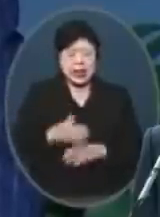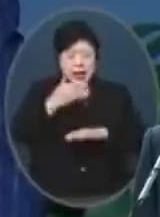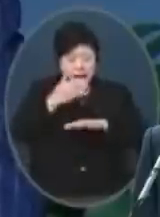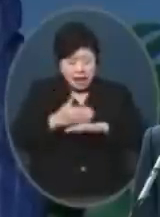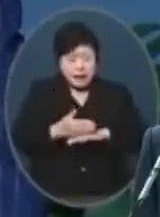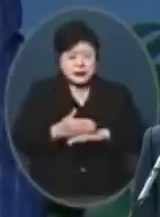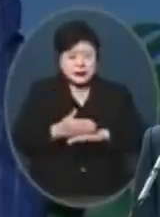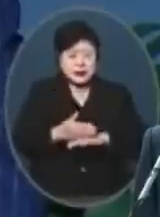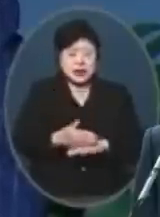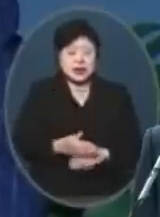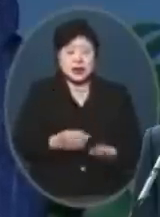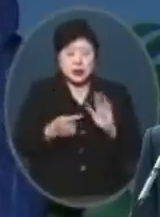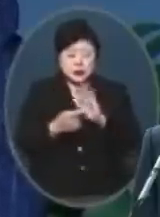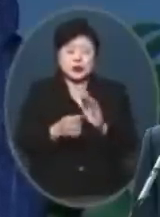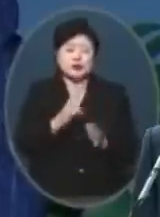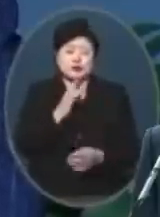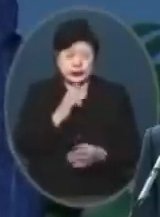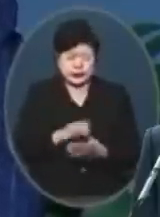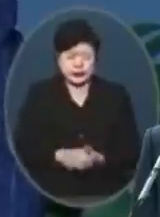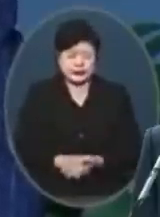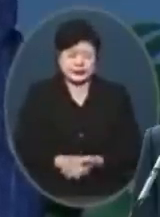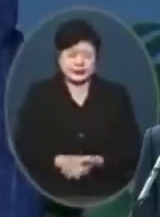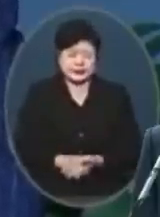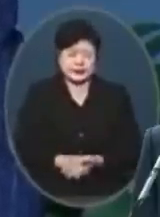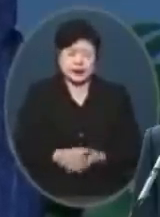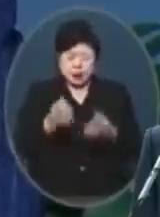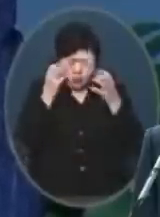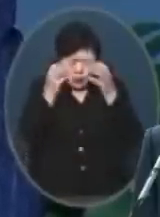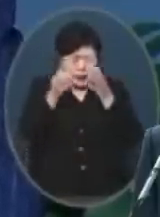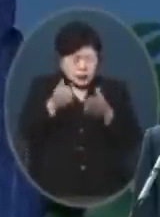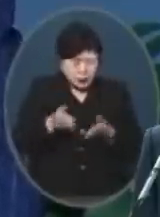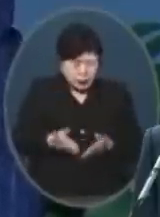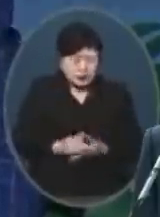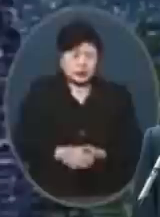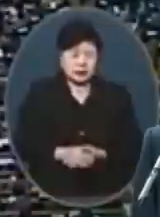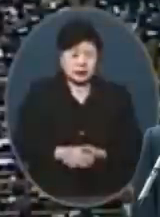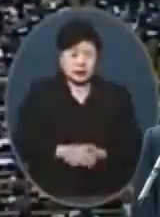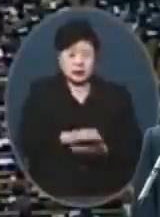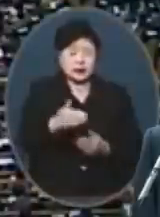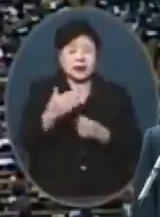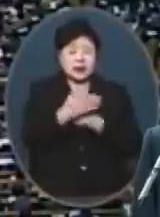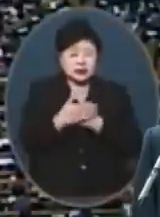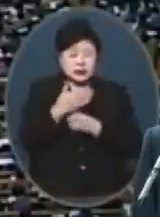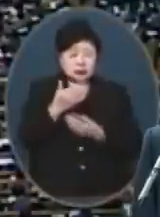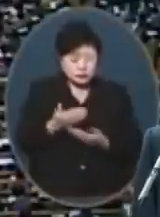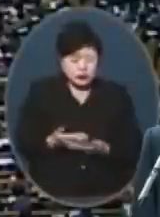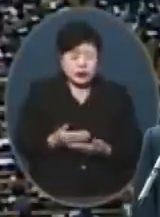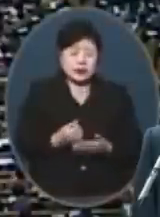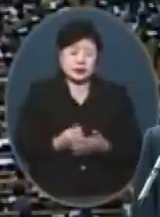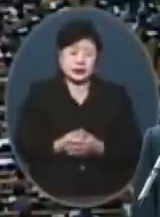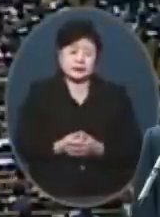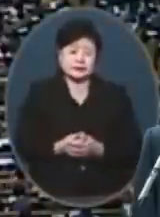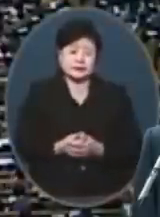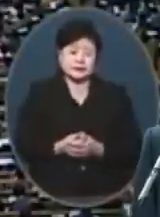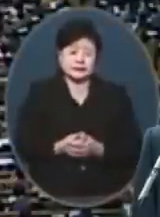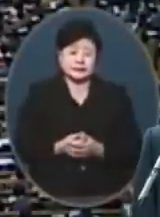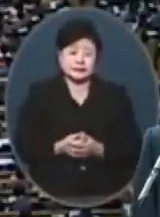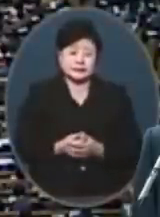감사하는 표현밖에 할 수 없습니다. 그 고난을 통해서 우리에게 은혜를 베풀어 주셨기 때문인 것입니다.